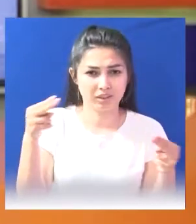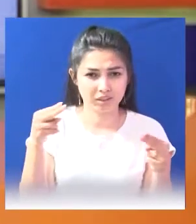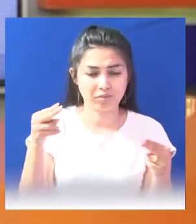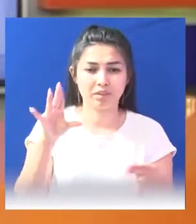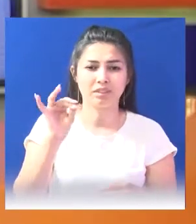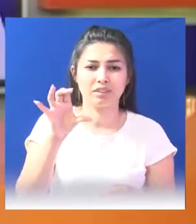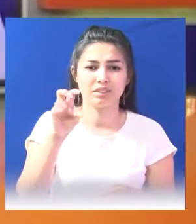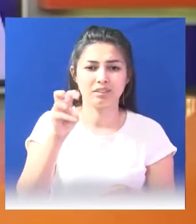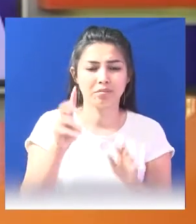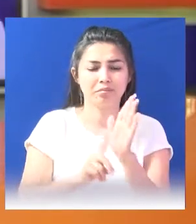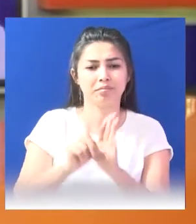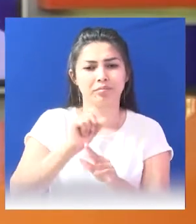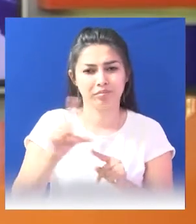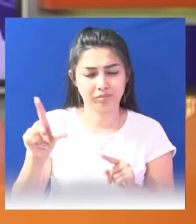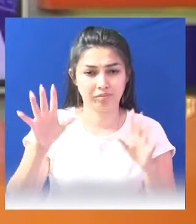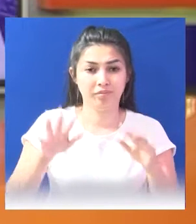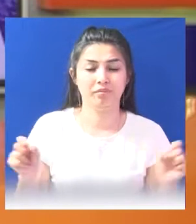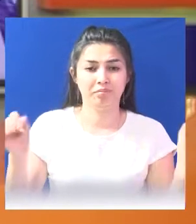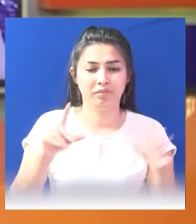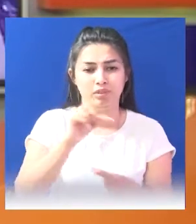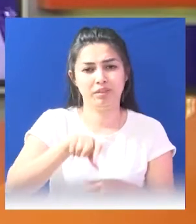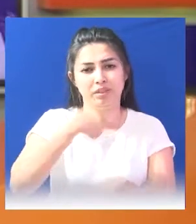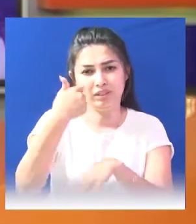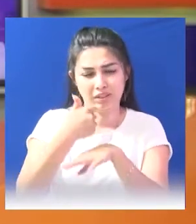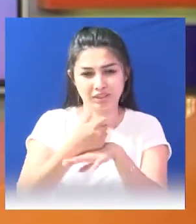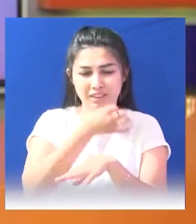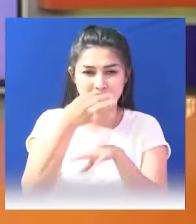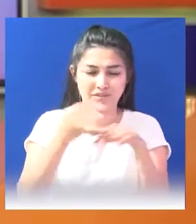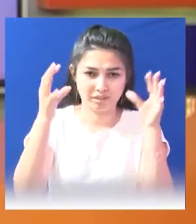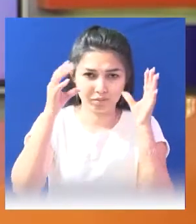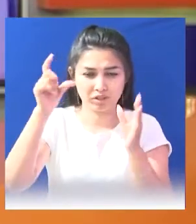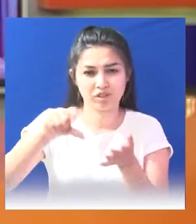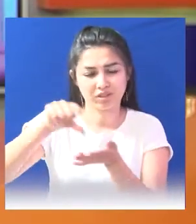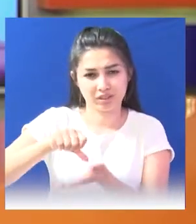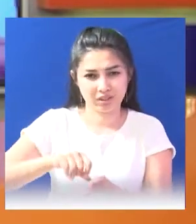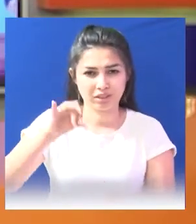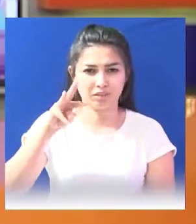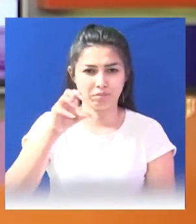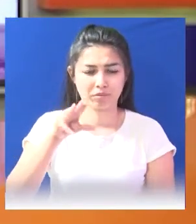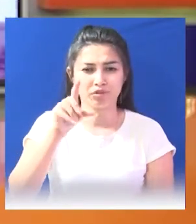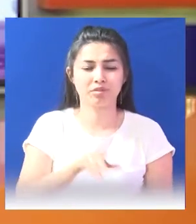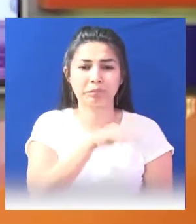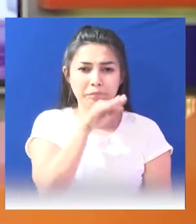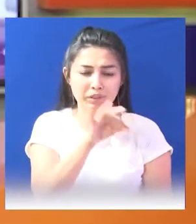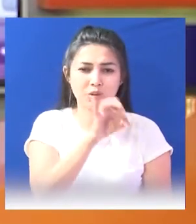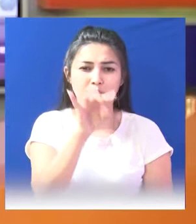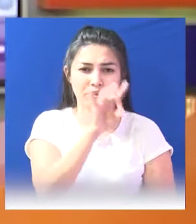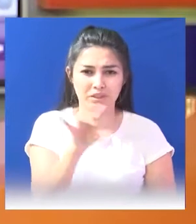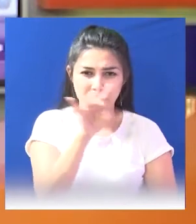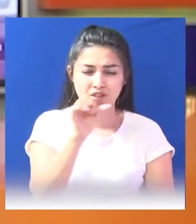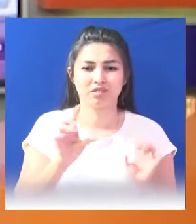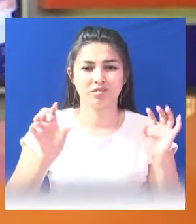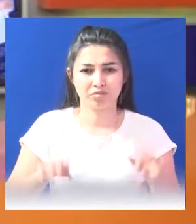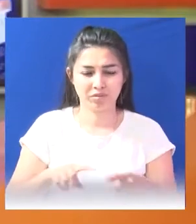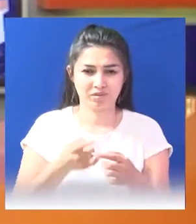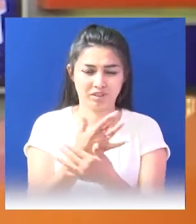«Приход ислама в казахскую степь». На встрече собравших главных муфтиев страны, ученых, имамов, профессоров, религиоведов